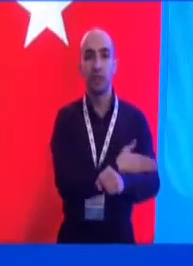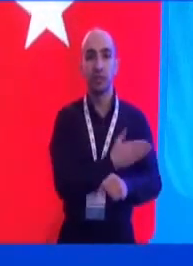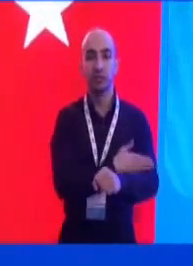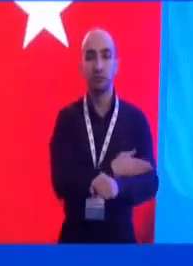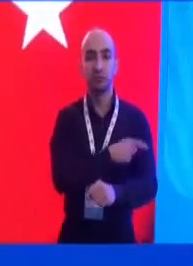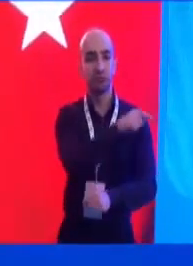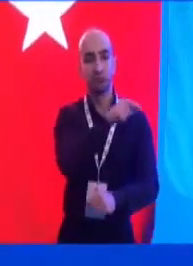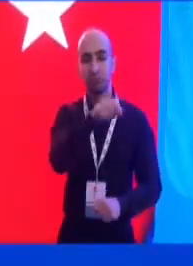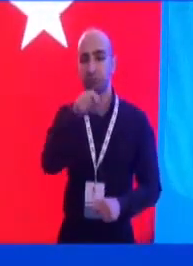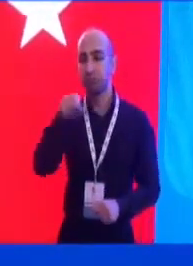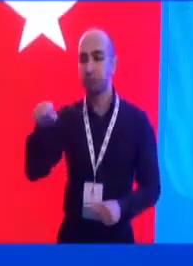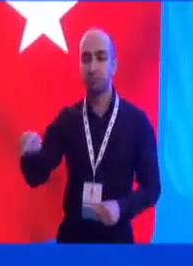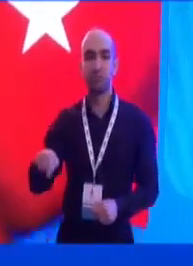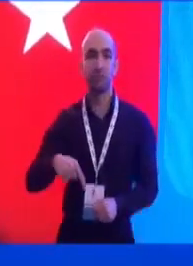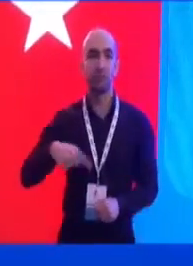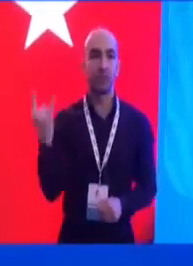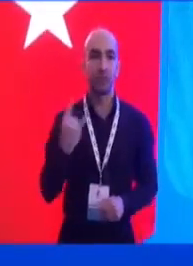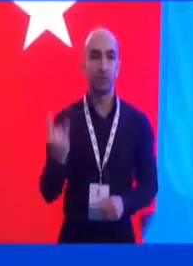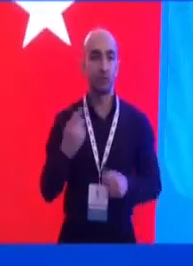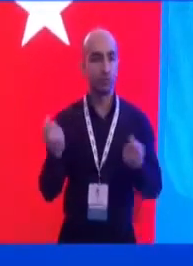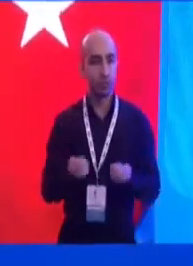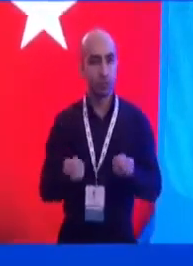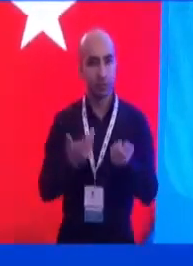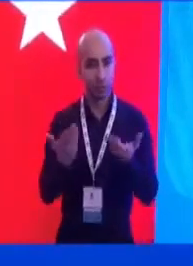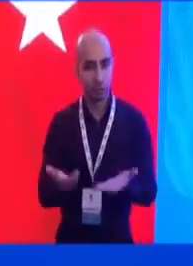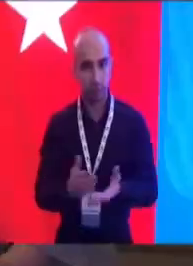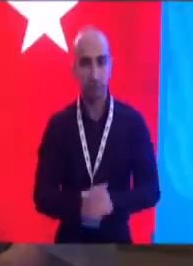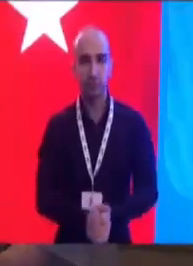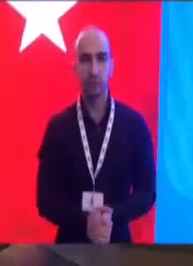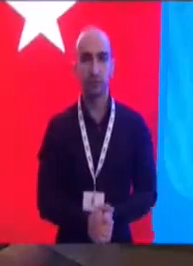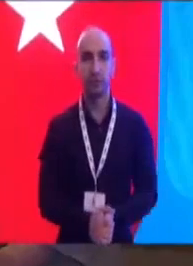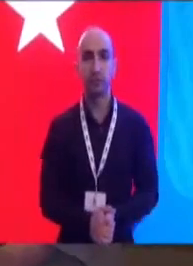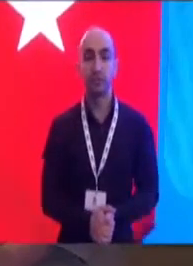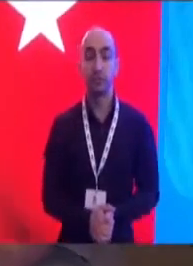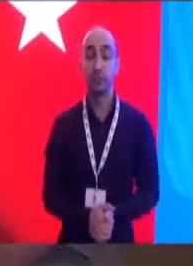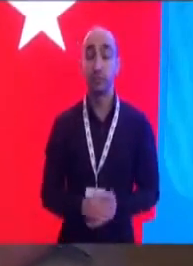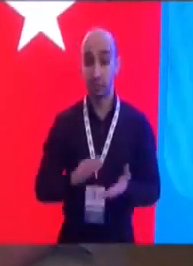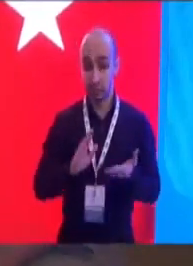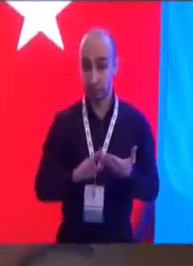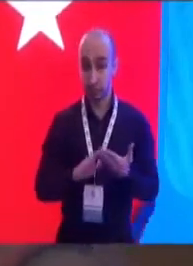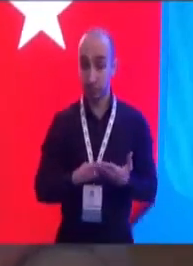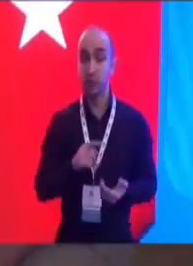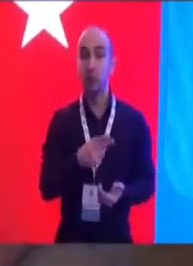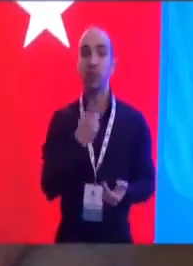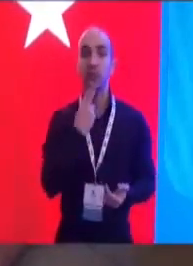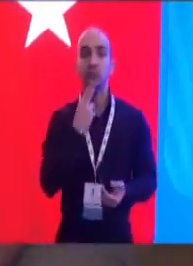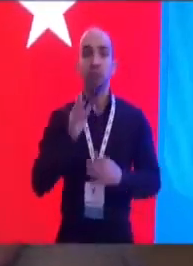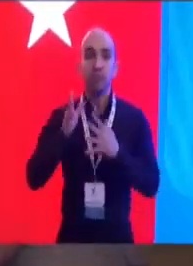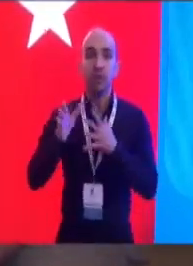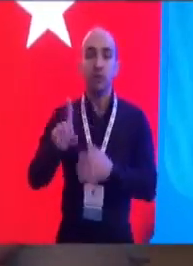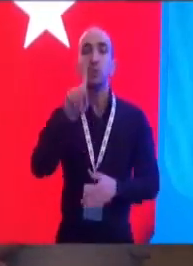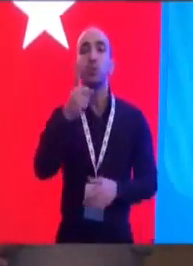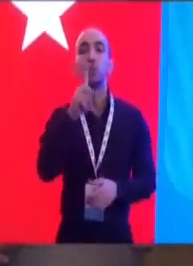çalıştı. Evet, değerli arkadaşlar, kadın hareketi 100 yılı aşkın bir süredir